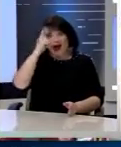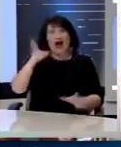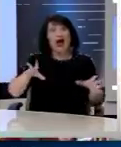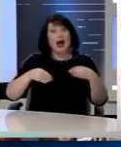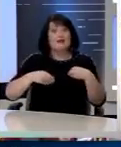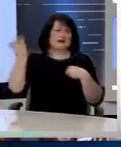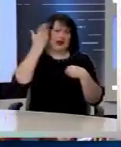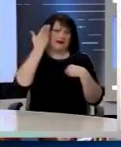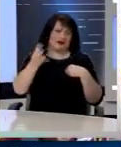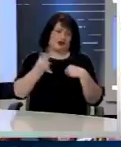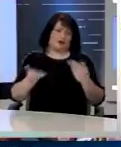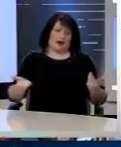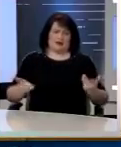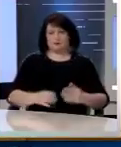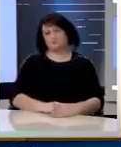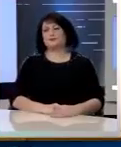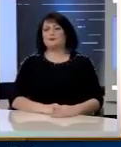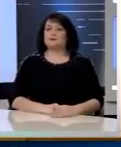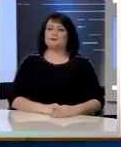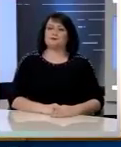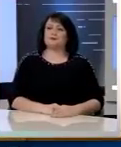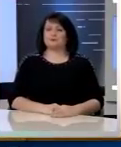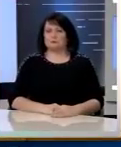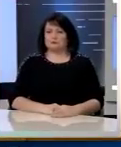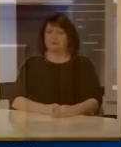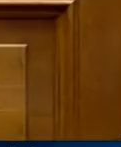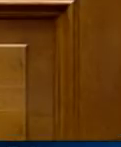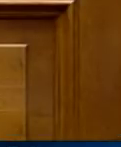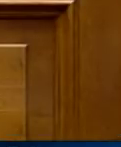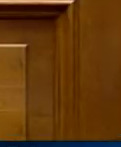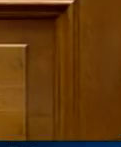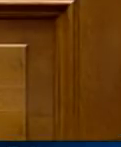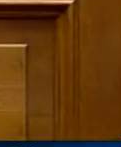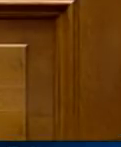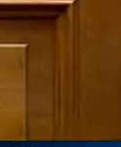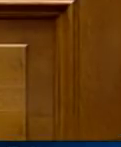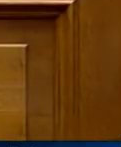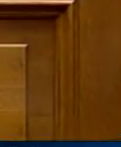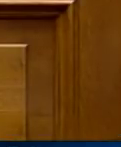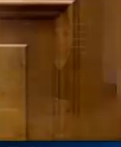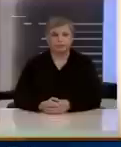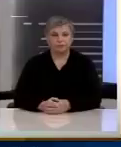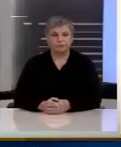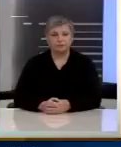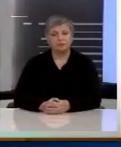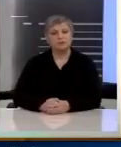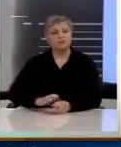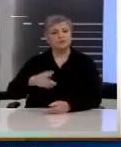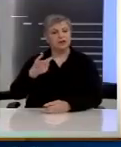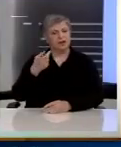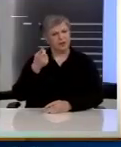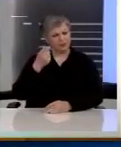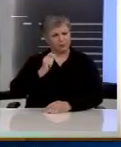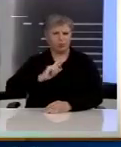είναι πολύ ακριβή, αλλά είναι η τιμή που βγάλε το Γενικό Επιτελείο Στρατού. Τέλος, επειδή δέχτηκα μια